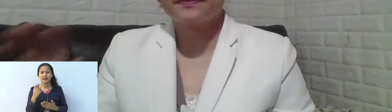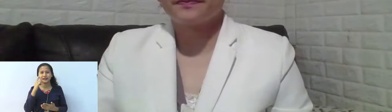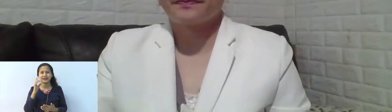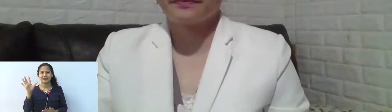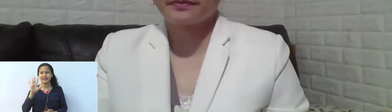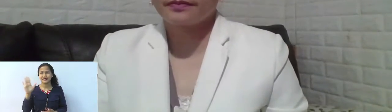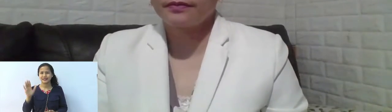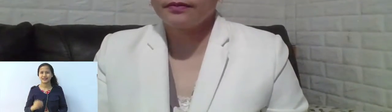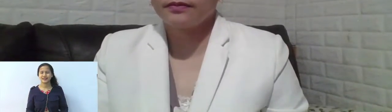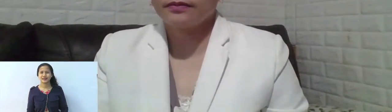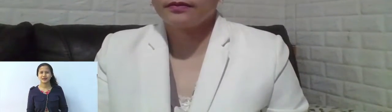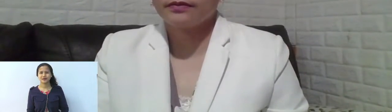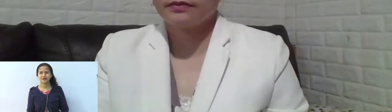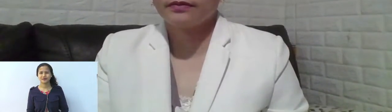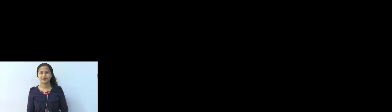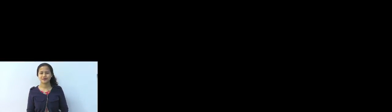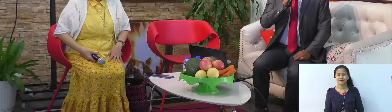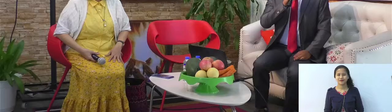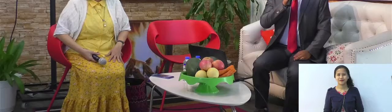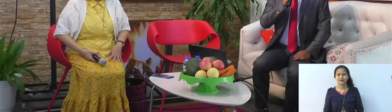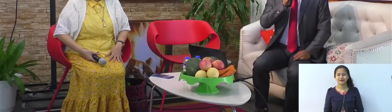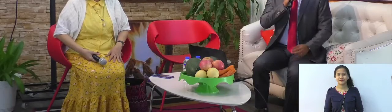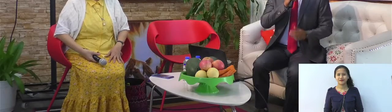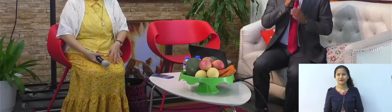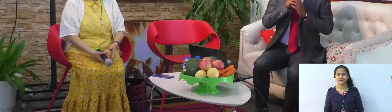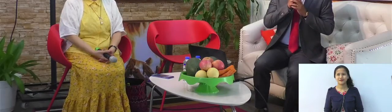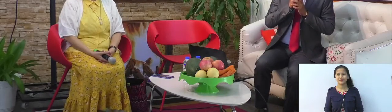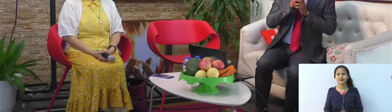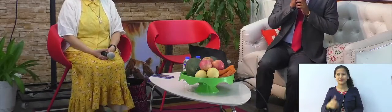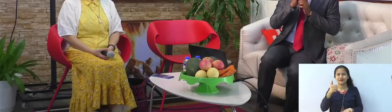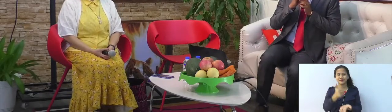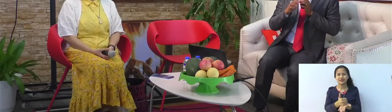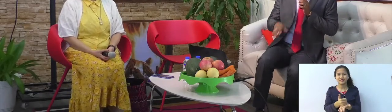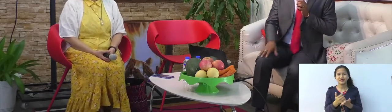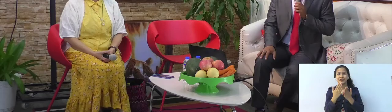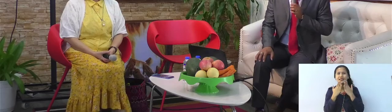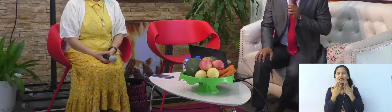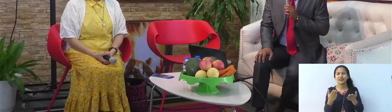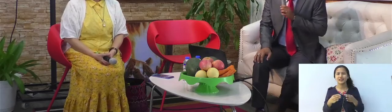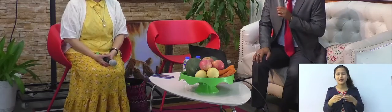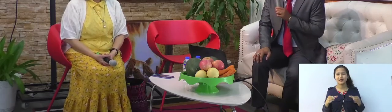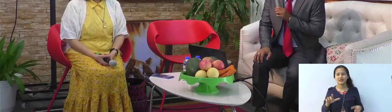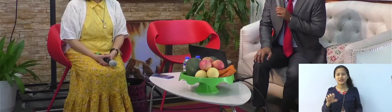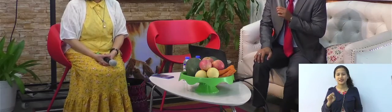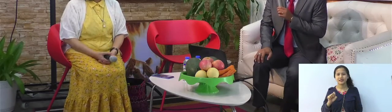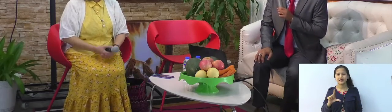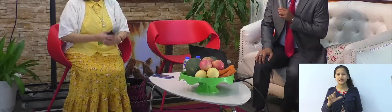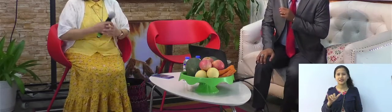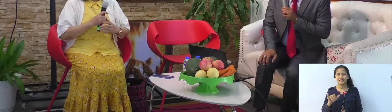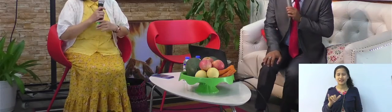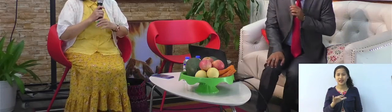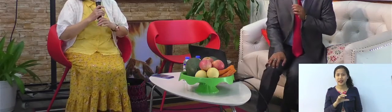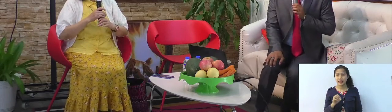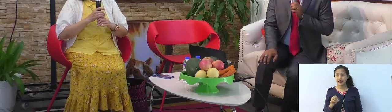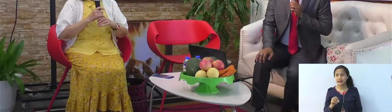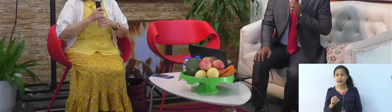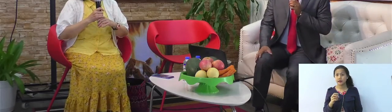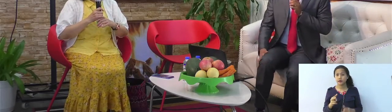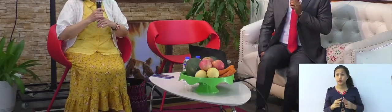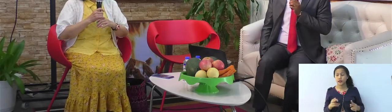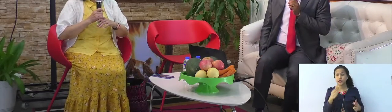Yan. At tabayanan niyo po ako muli next week sa panibago po nating topic. Maraming salamat po sa lahat ng nakinig